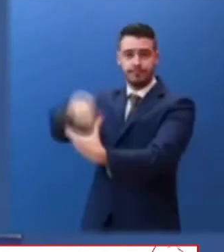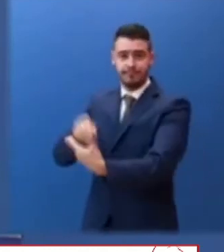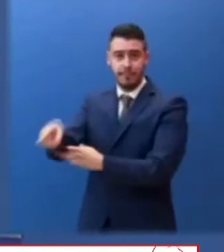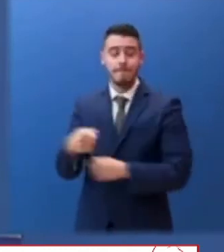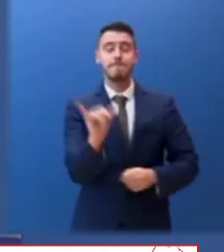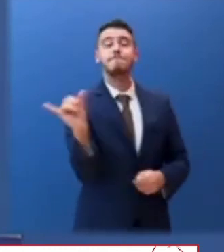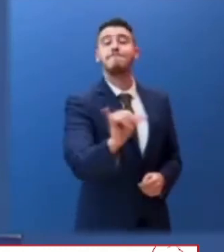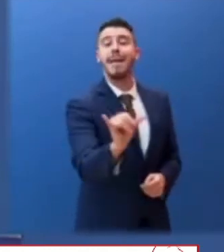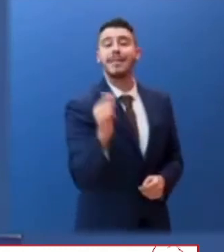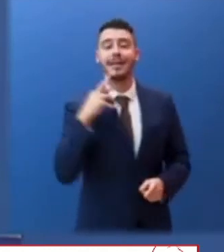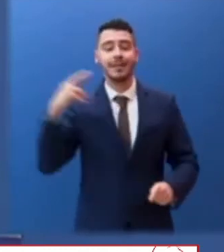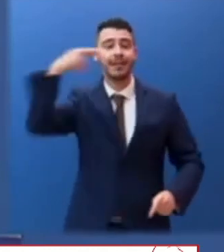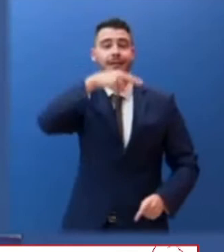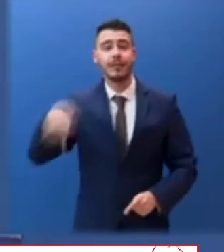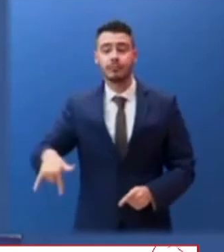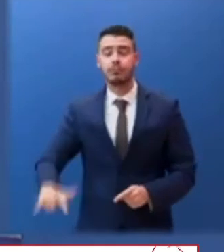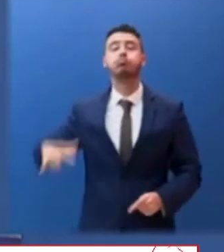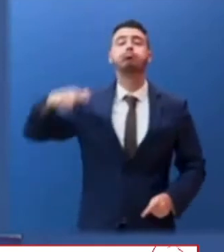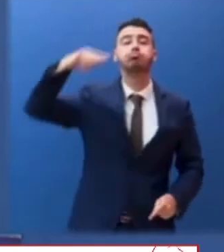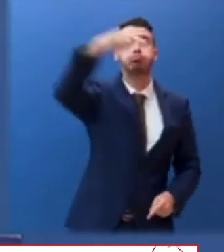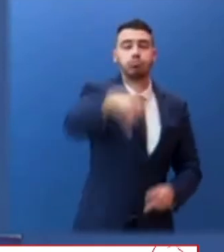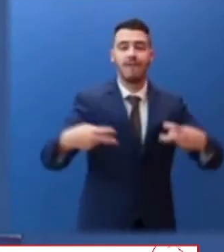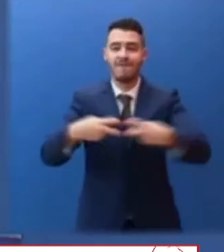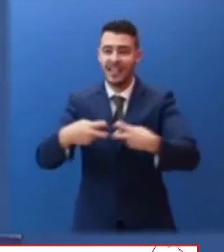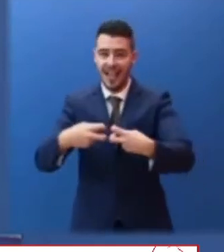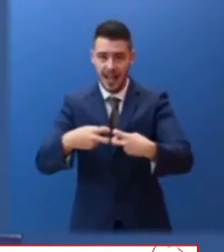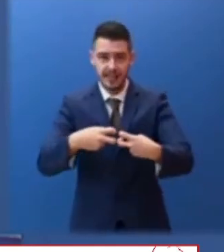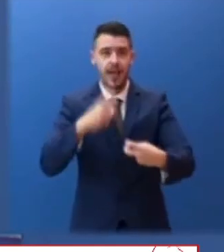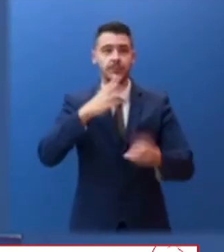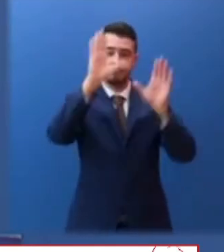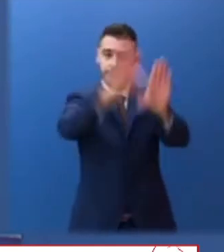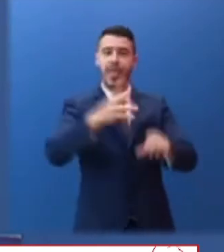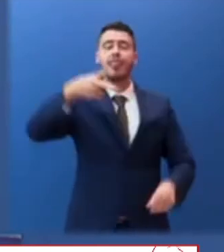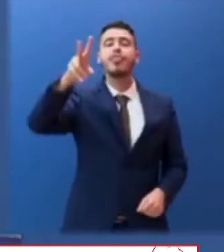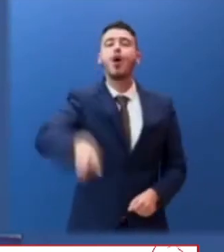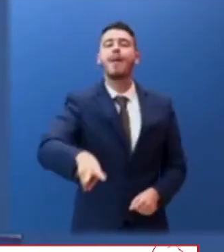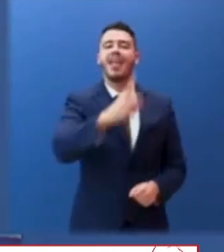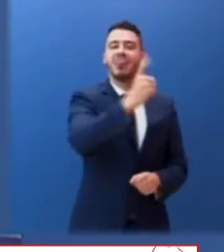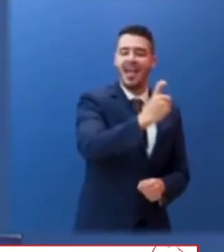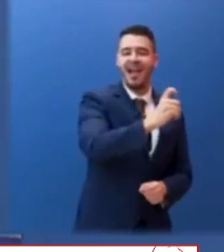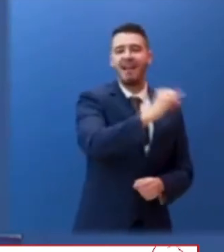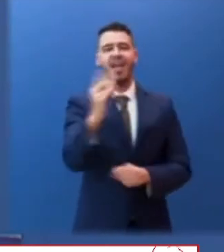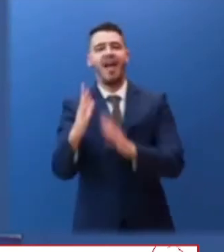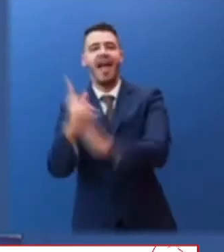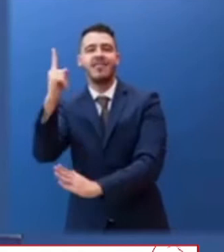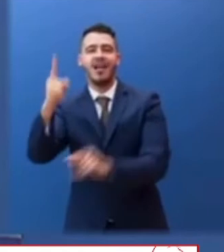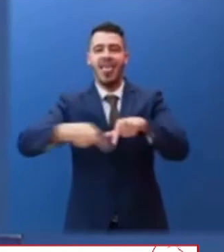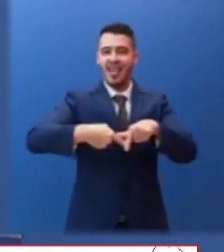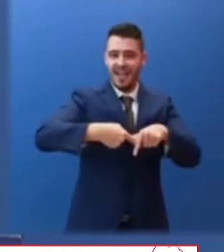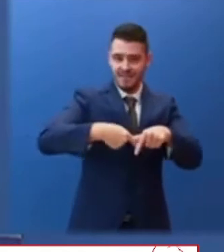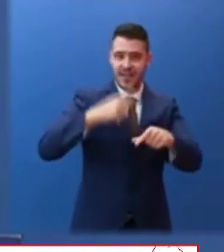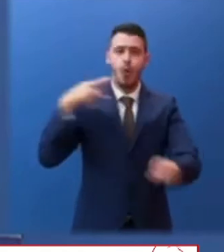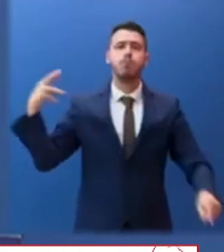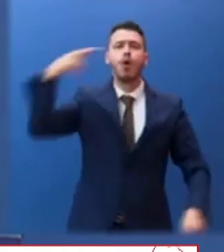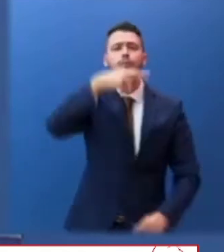Κυριάκος Μητσοτάκης θα μεταβεί στις Βρυξέλλες για τη διήμερη σύνοδο κορυφής της 10ης και 11ης Δεκεμβρίου 2020 των ηγετών